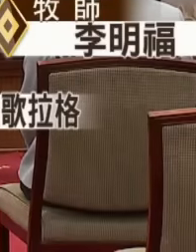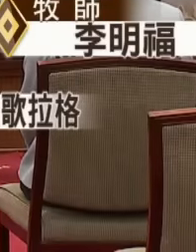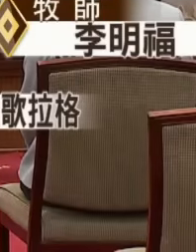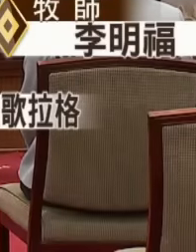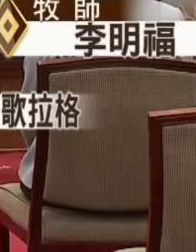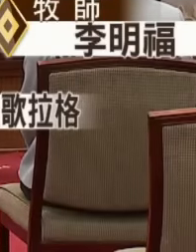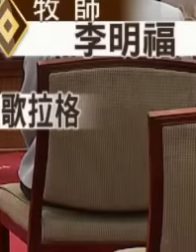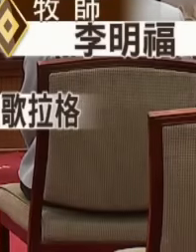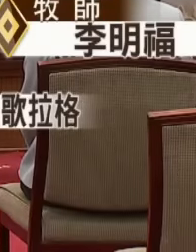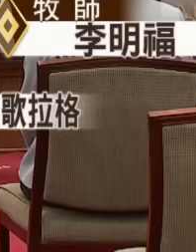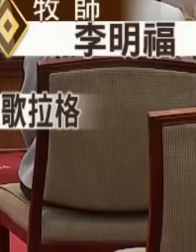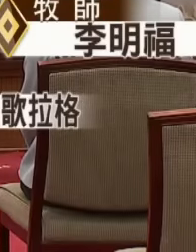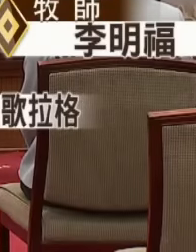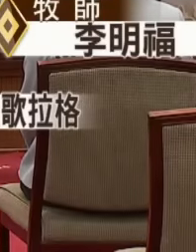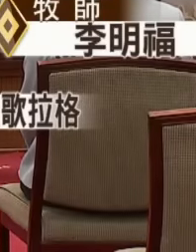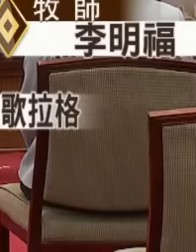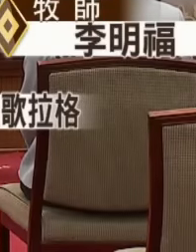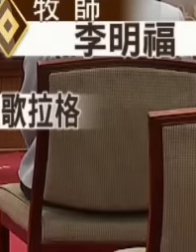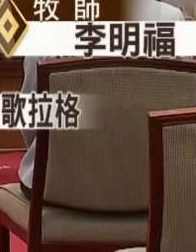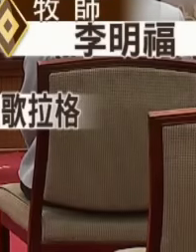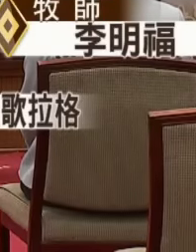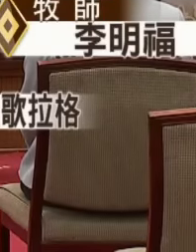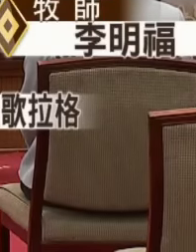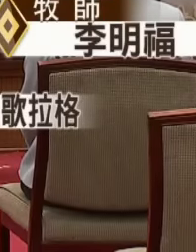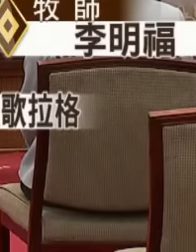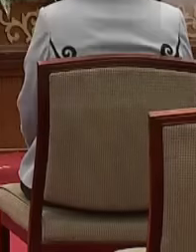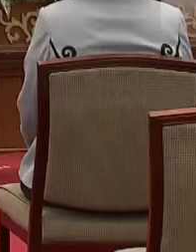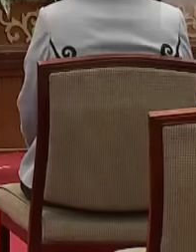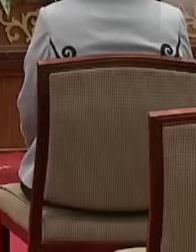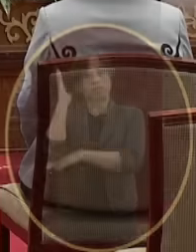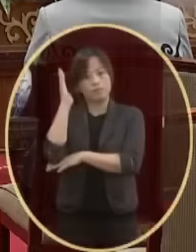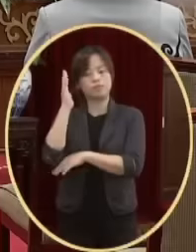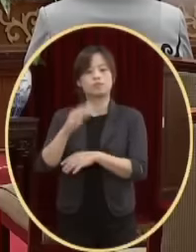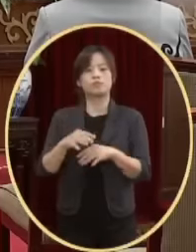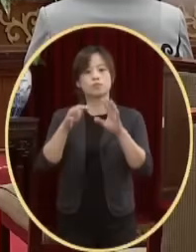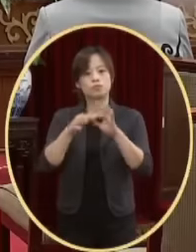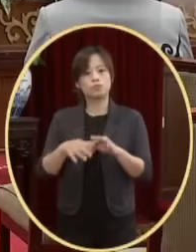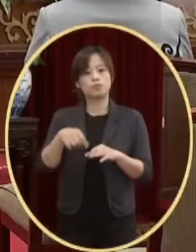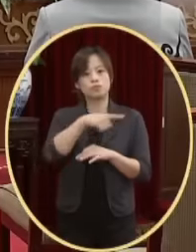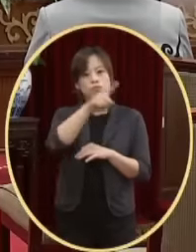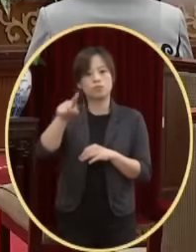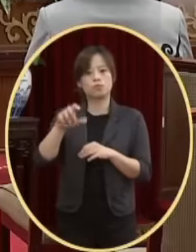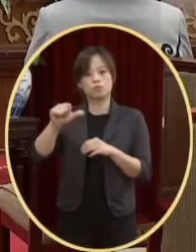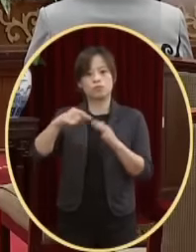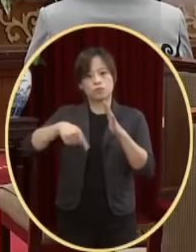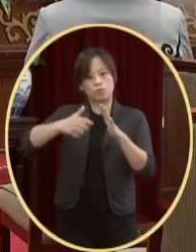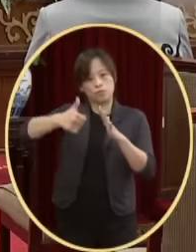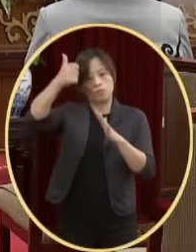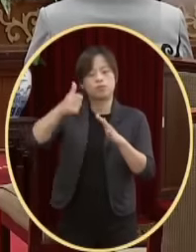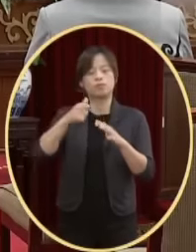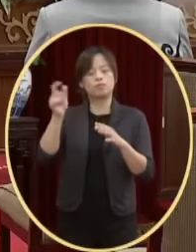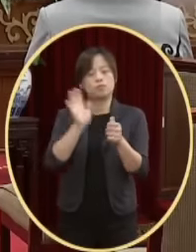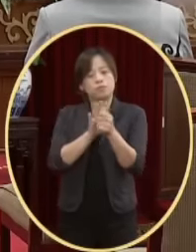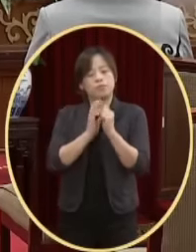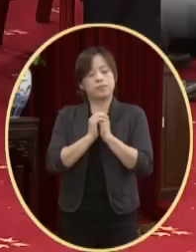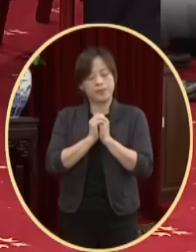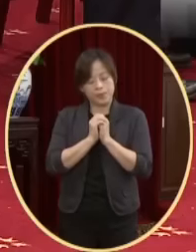为我们的总统，为我们的新政府，为我们的五院院长来祷